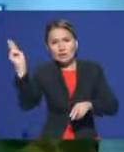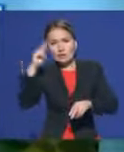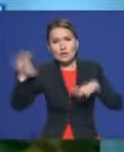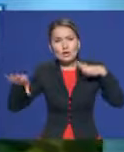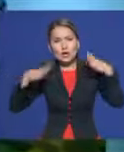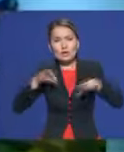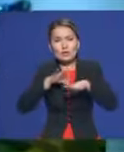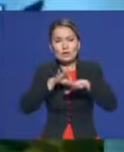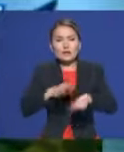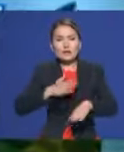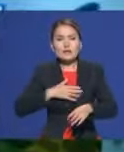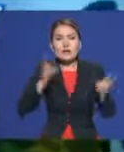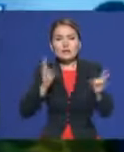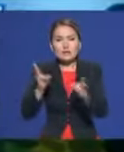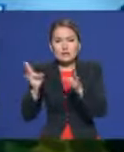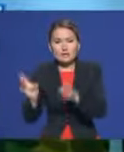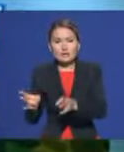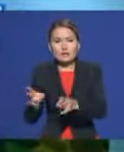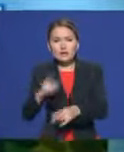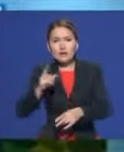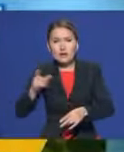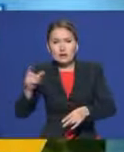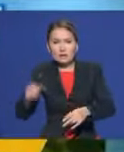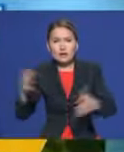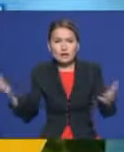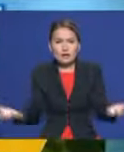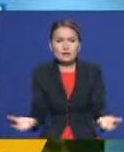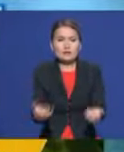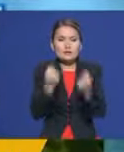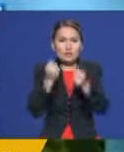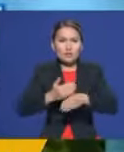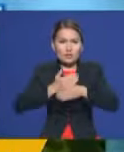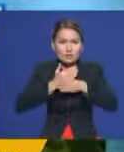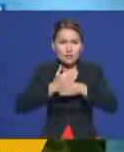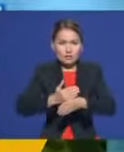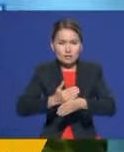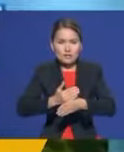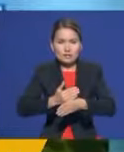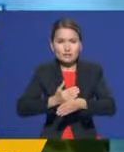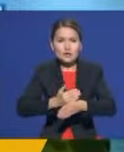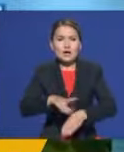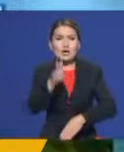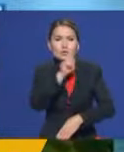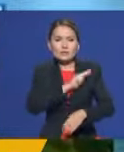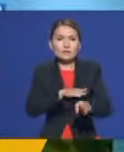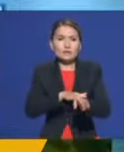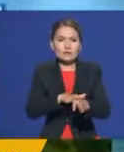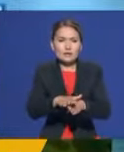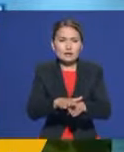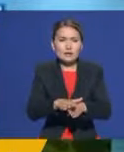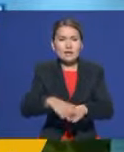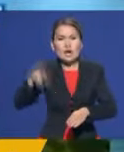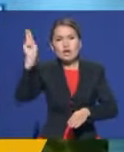зардап шеккендердің санын да көбейтіп отырмыз бұрынғы қарағанда. Енді жаттығу барысында